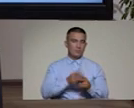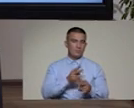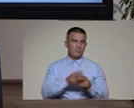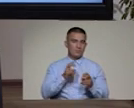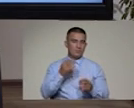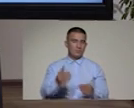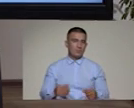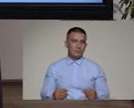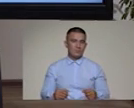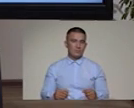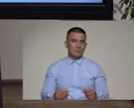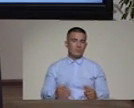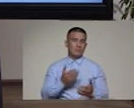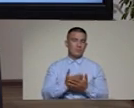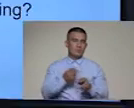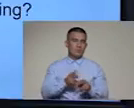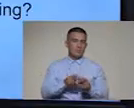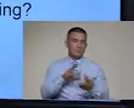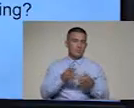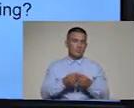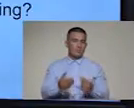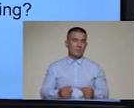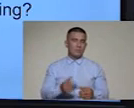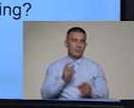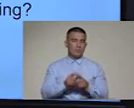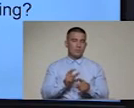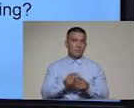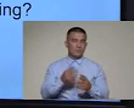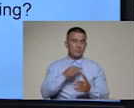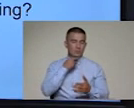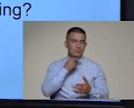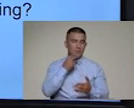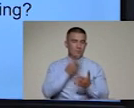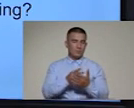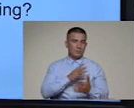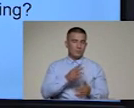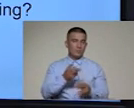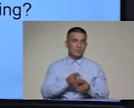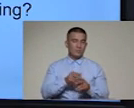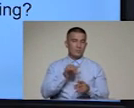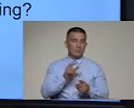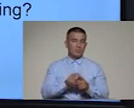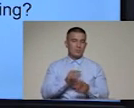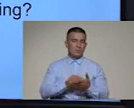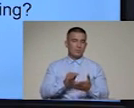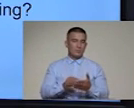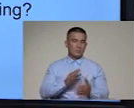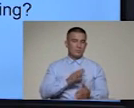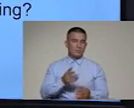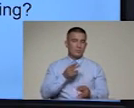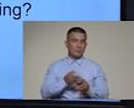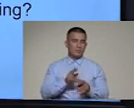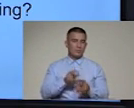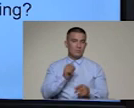ekan. Susal oltin nima? Matnga e'tibor bergan bo'lsangiz, matnda shunday jumla bor edi. Susal